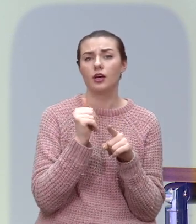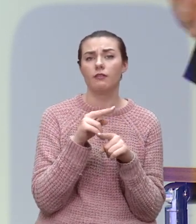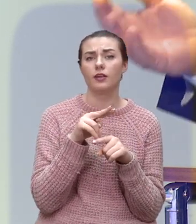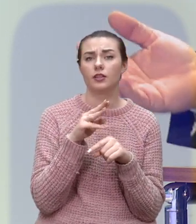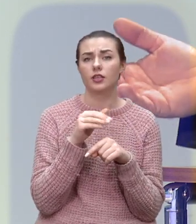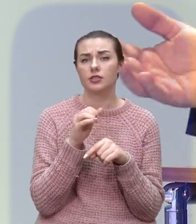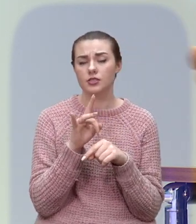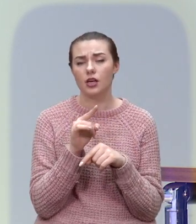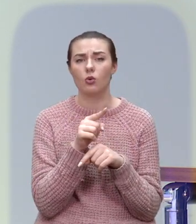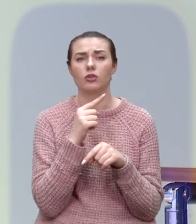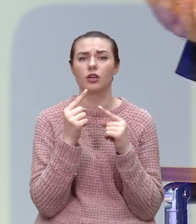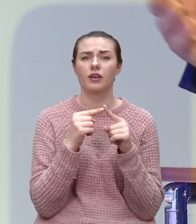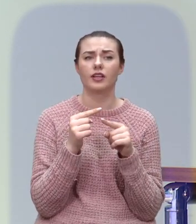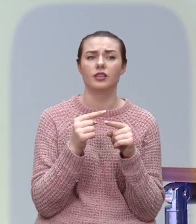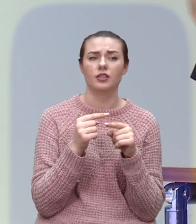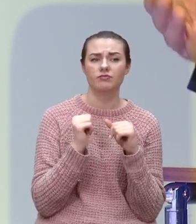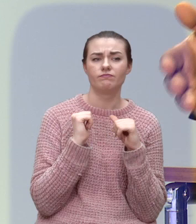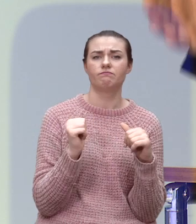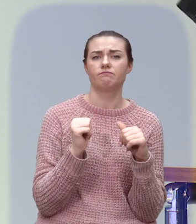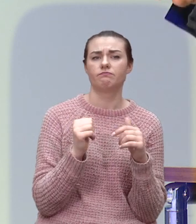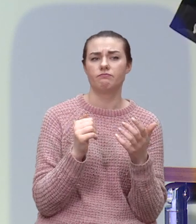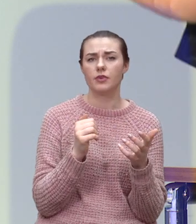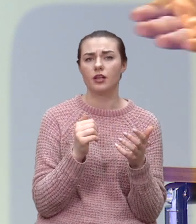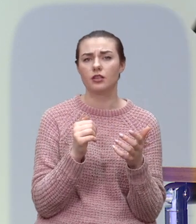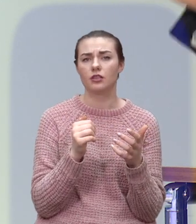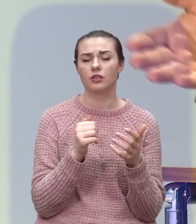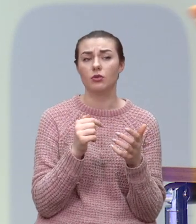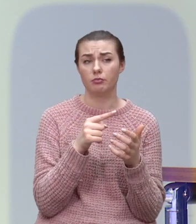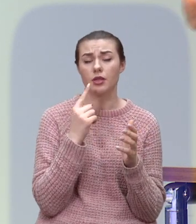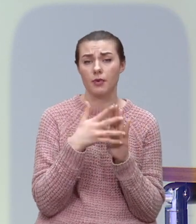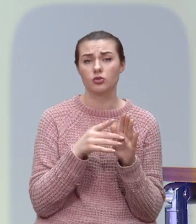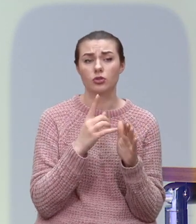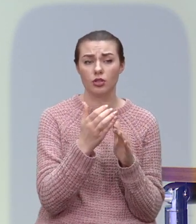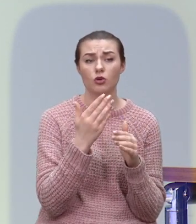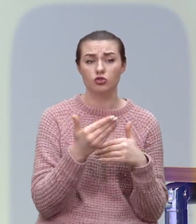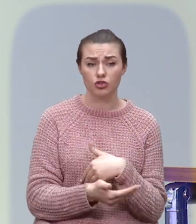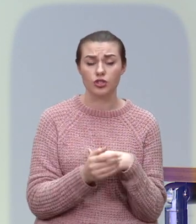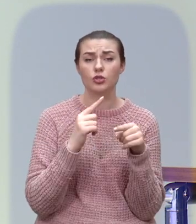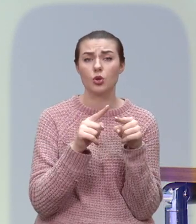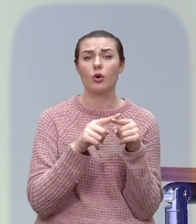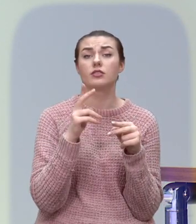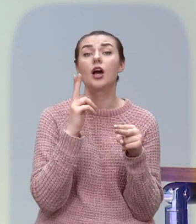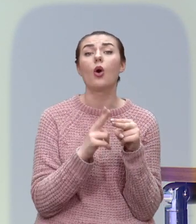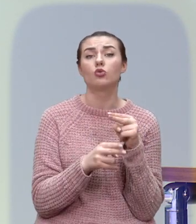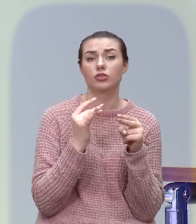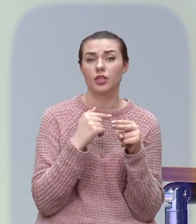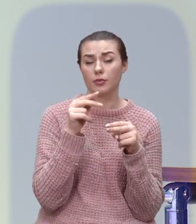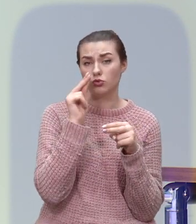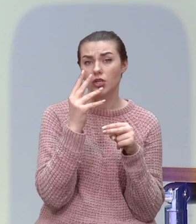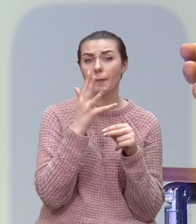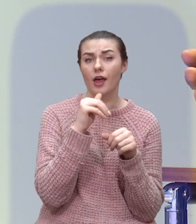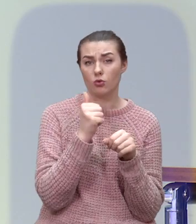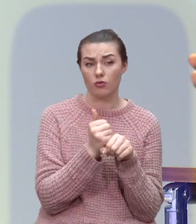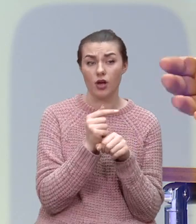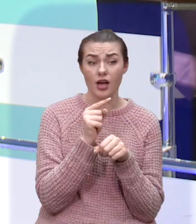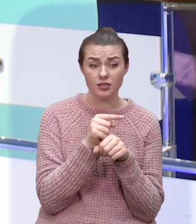достаточно говорил пренебрежительно потому что понимал буквально через несколько часов его жизнь закончится да когда мы изучали пятую главу а